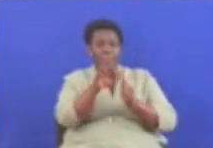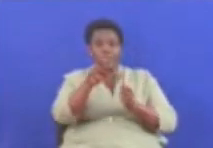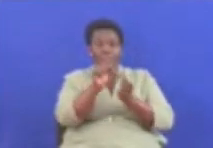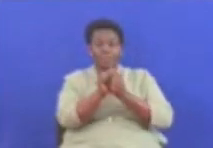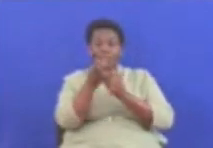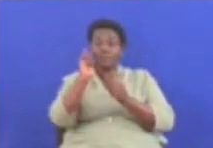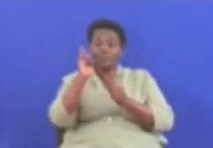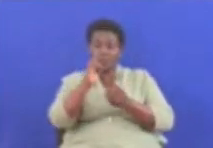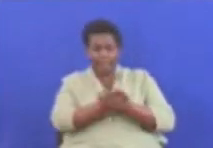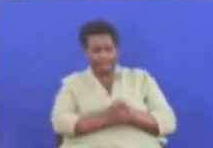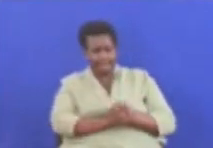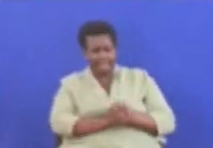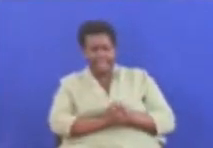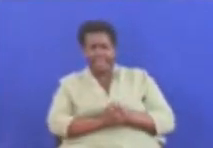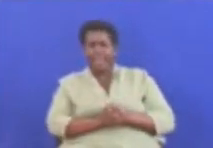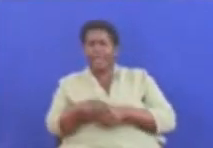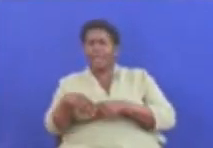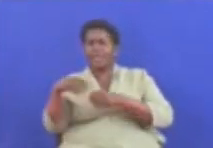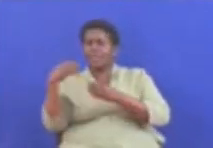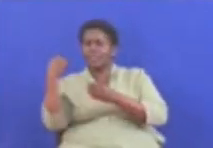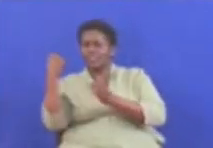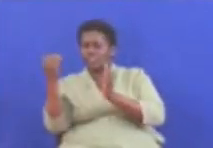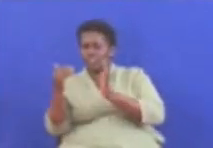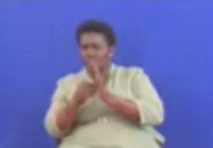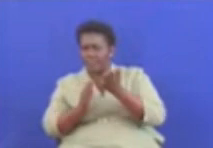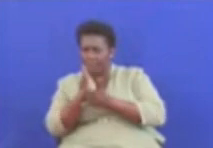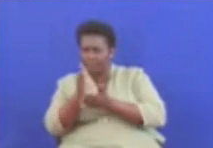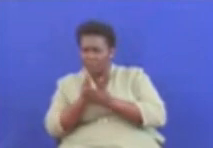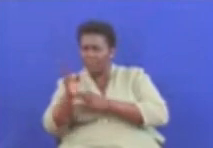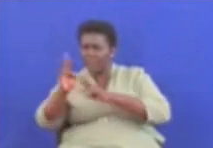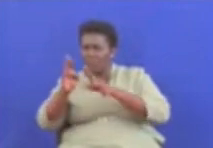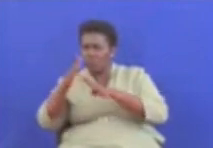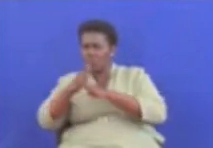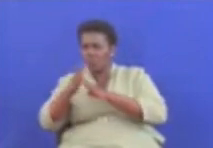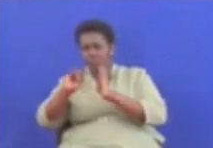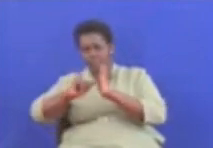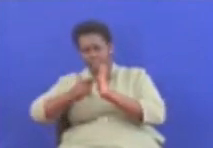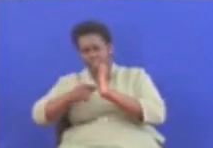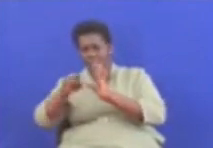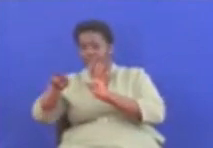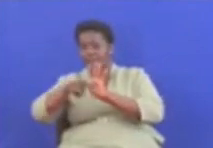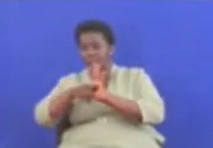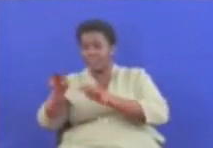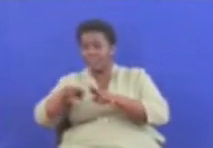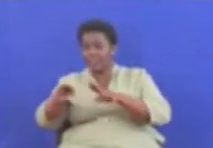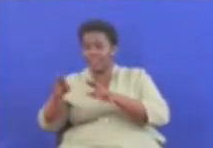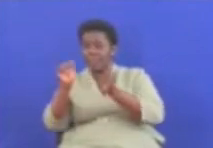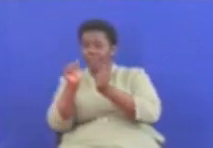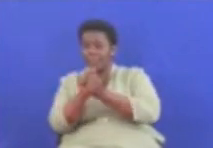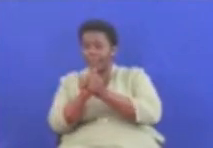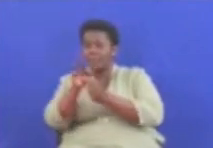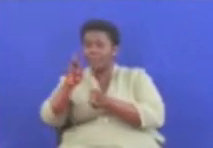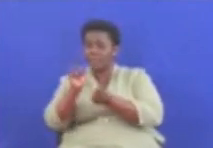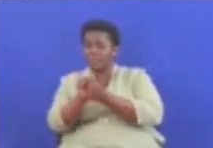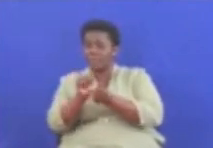449 na sheria ya mapitio na majadiliano kuhusu masharti hasi katika mikataba ya mali na